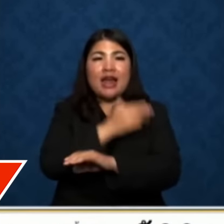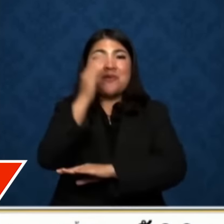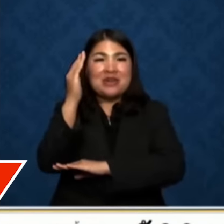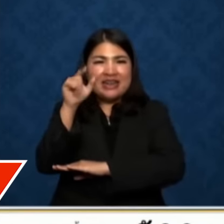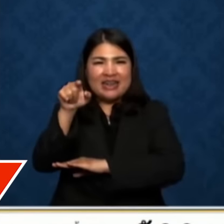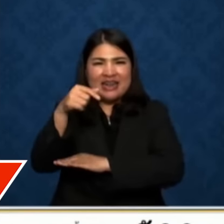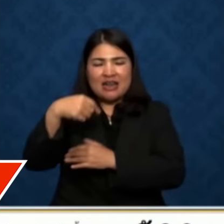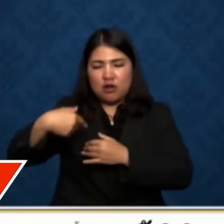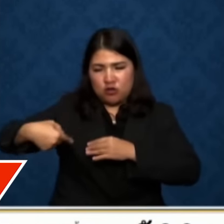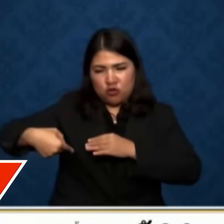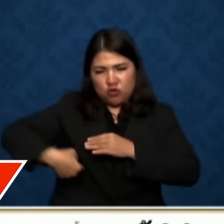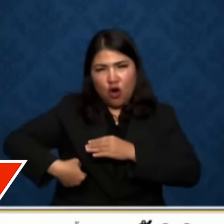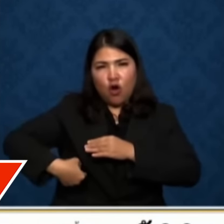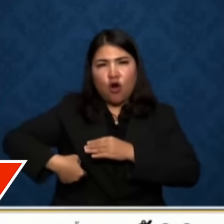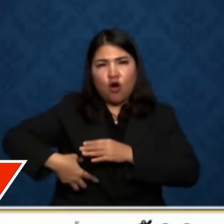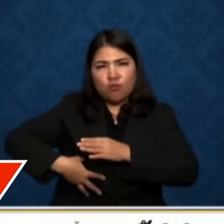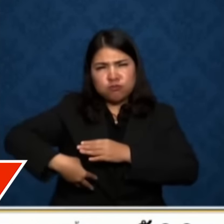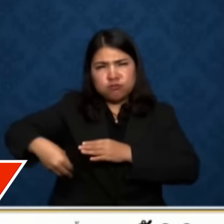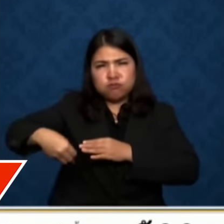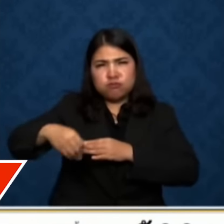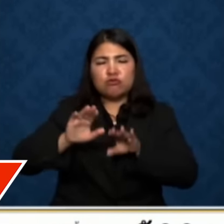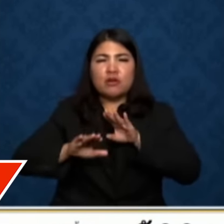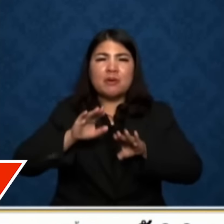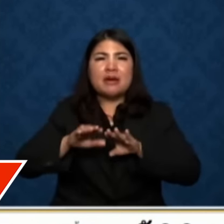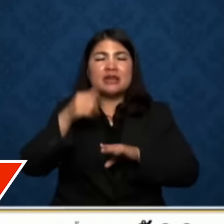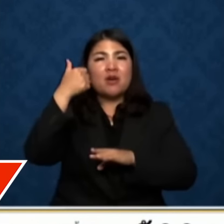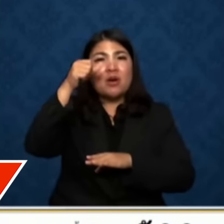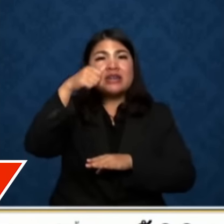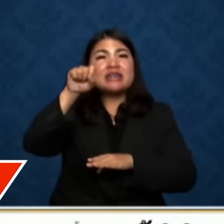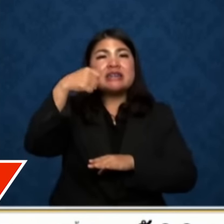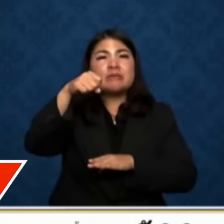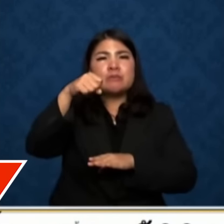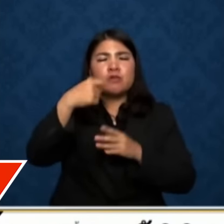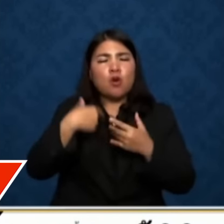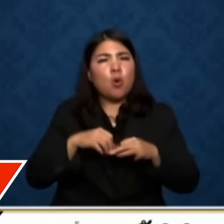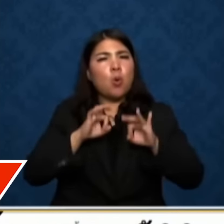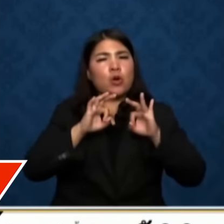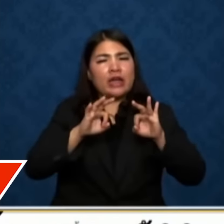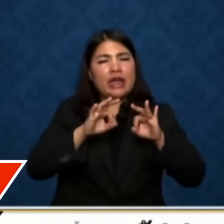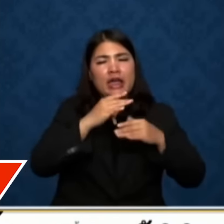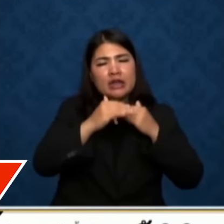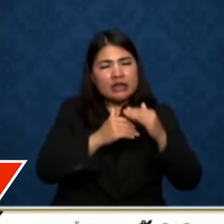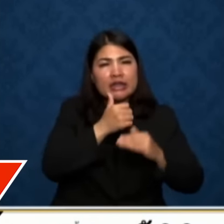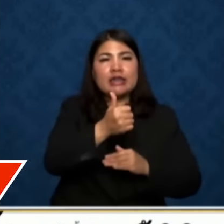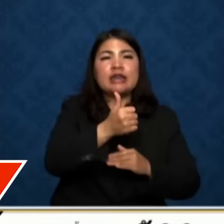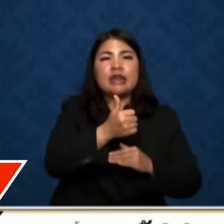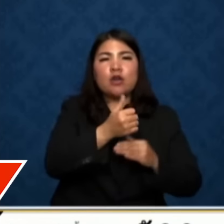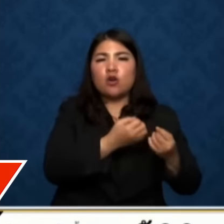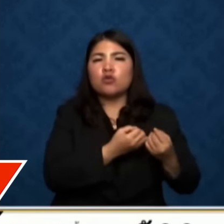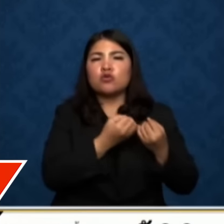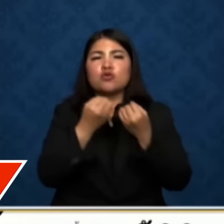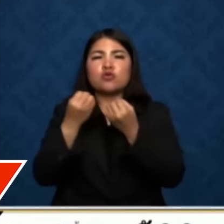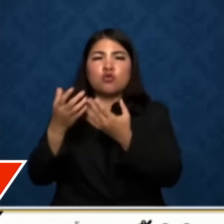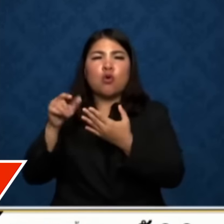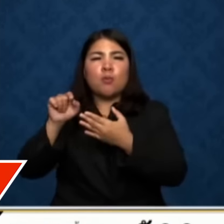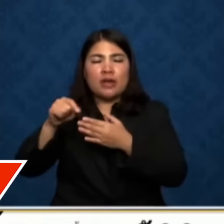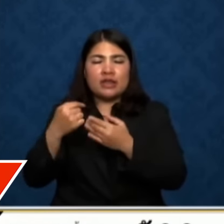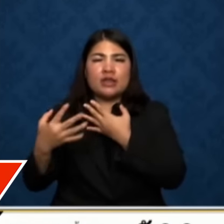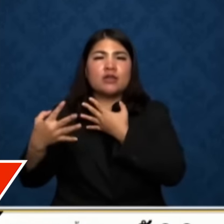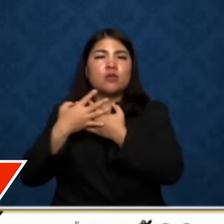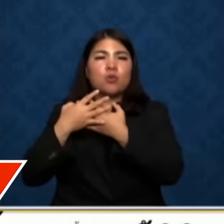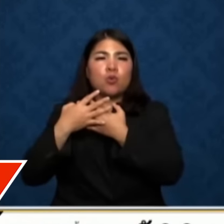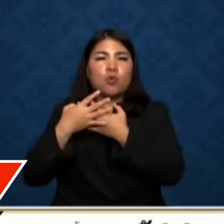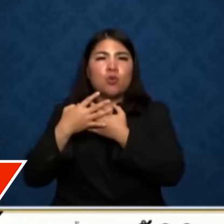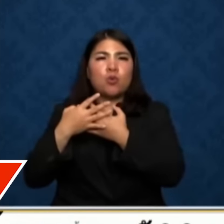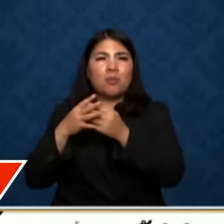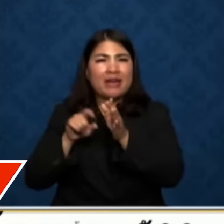ว้แล้วก็ให้ยาฆ่าเชื้อทางหลอดเลือดดำอยู่ได้ประมาณสัก10วันก็สเตเบิลดีก็ส่งกลับไปโรงพยาบาลในเรือนจำไปให้ยาฆ่าเชื้อต่